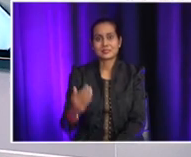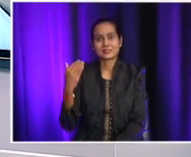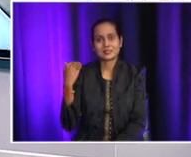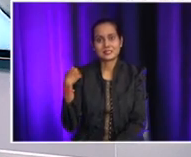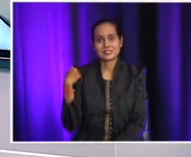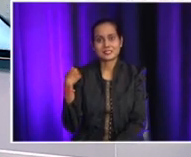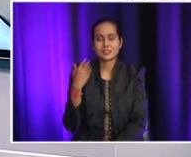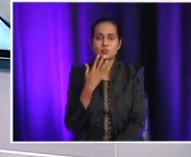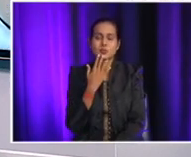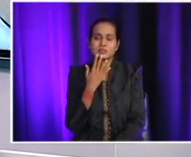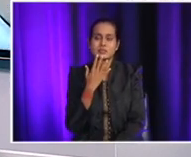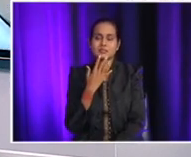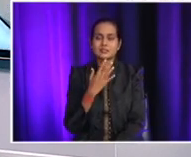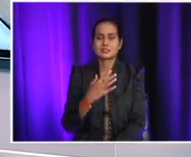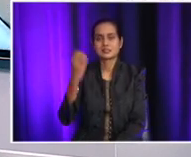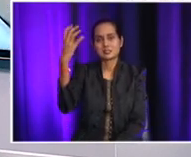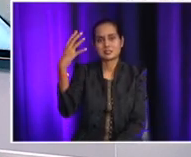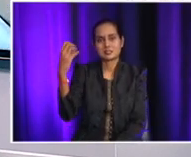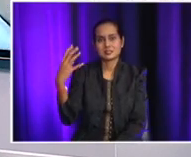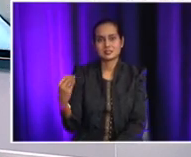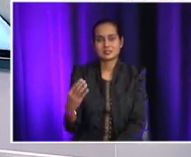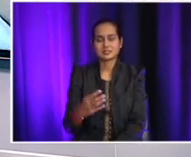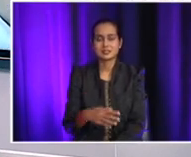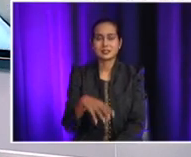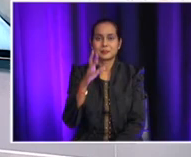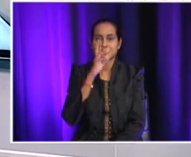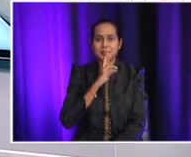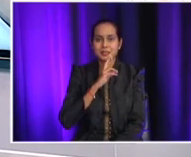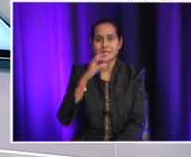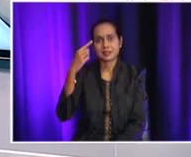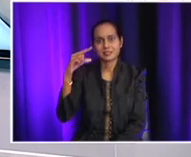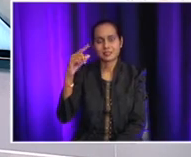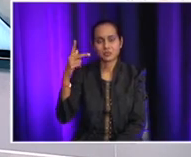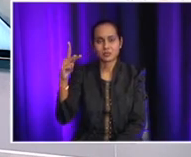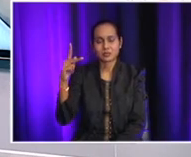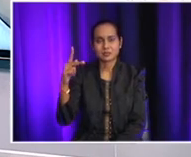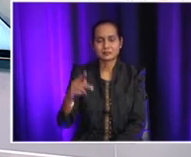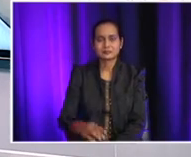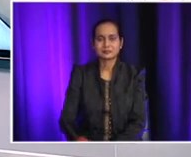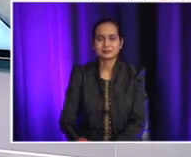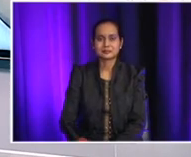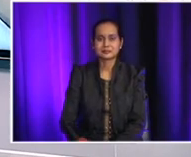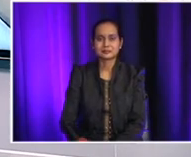lampu isyarat warna merah hijau kuning yang mana Kalau wanita